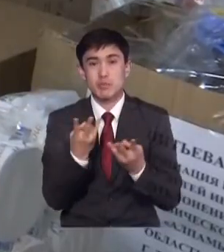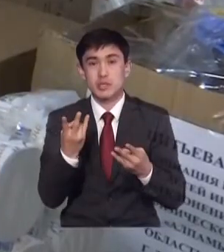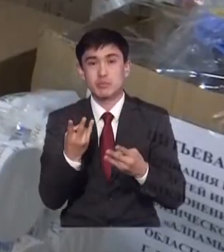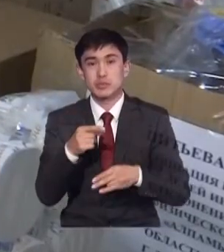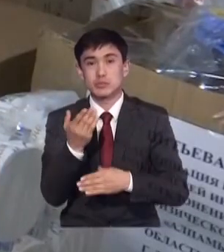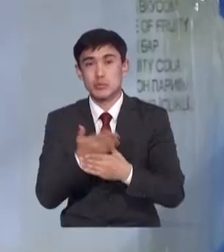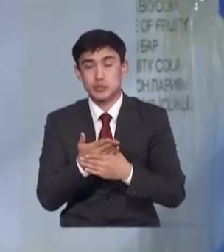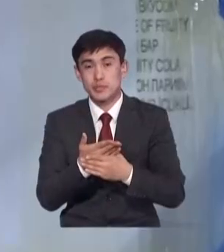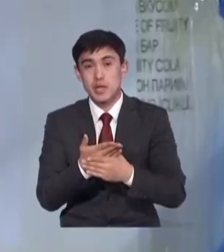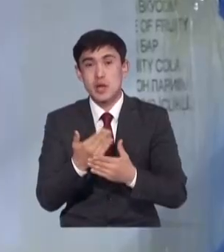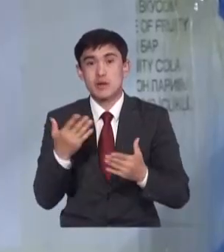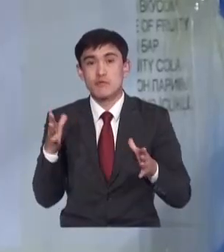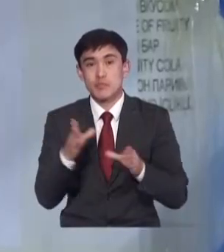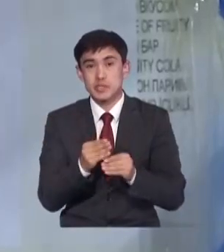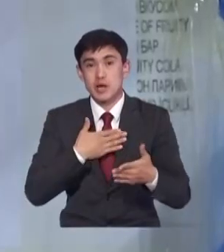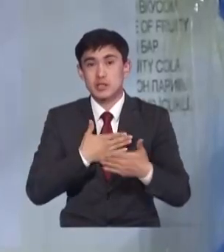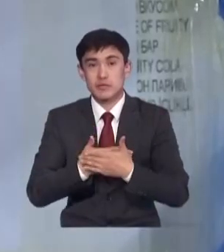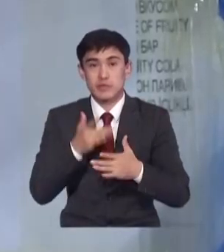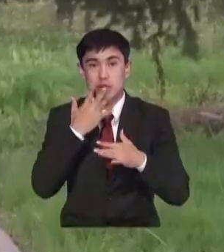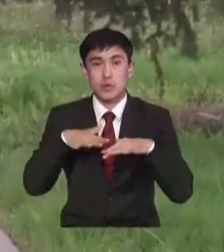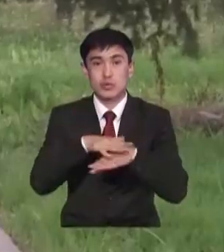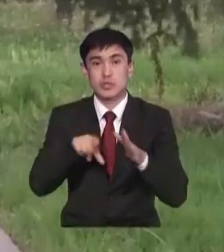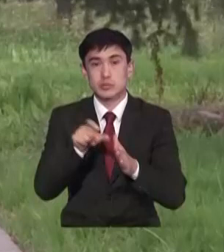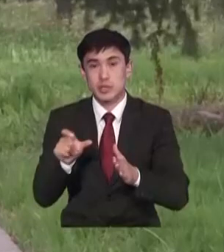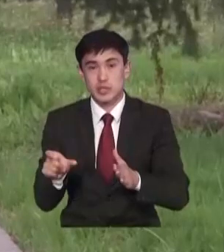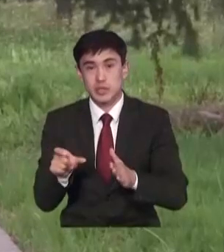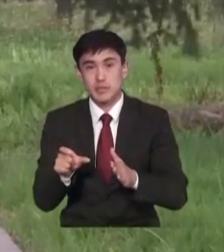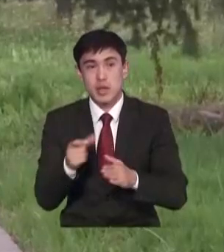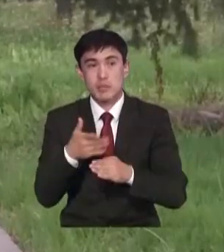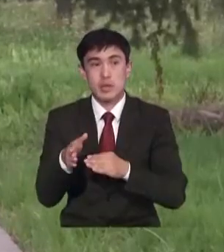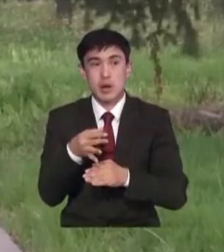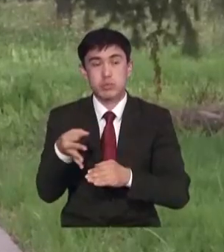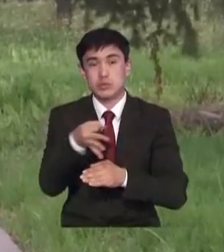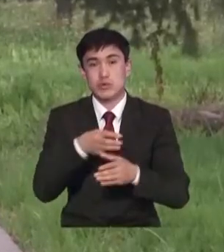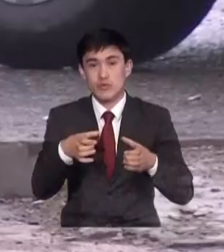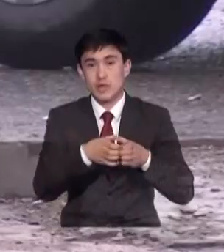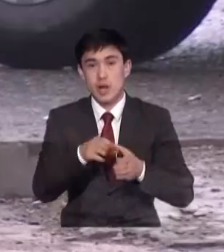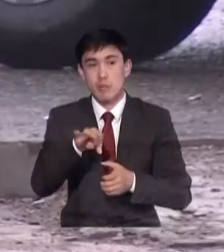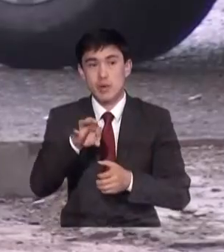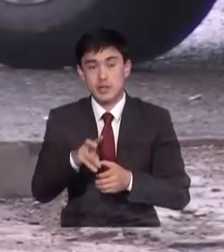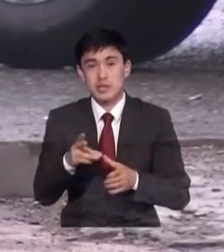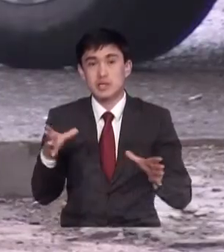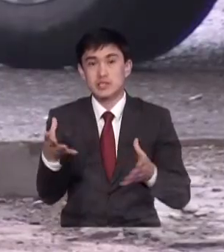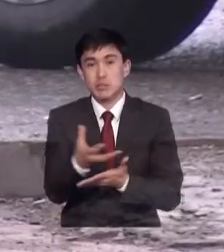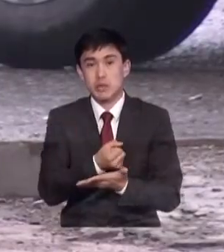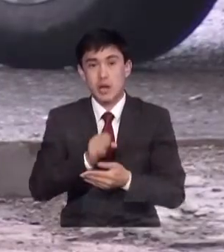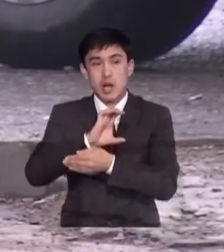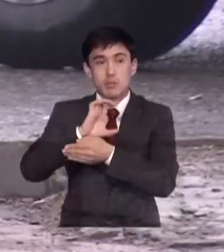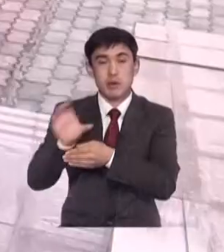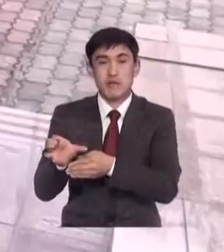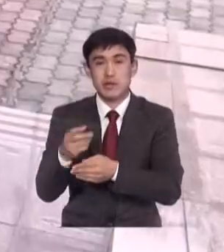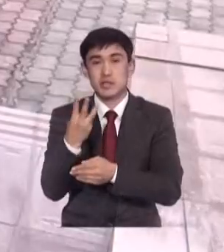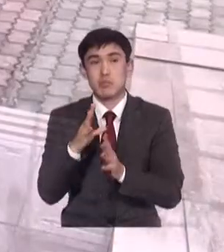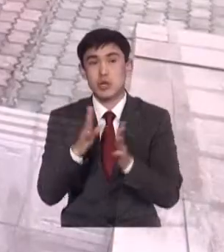необходимости. Плечом к плечу с ними активны и народные избранники. Подразделения областного филиала партии Аманат собрали и уже отправили